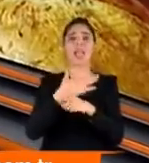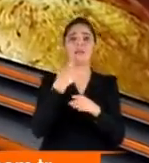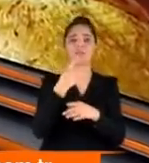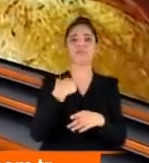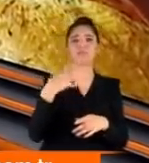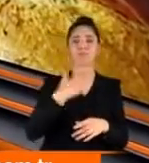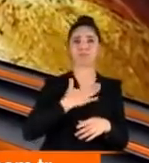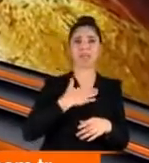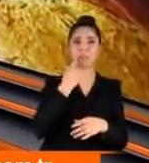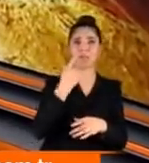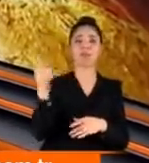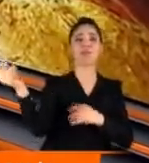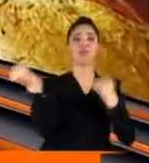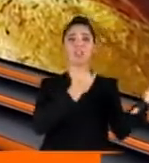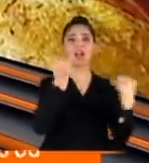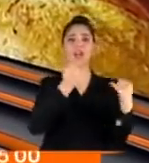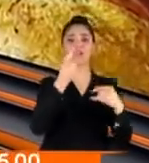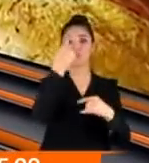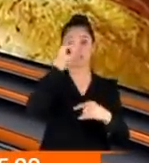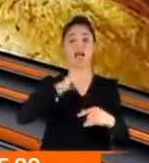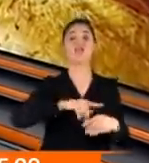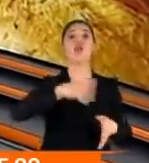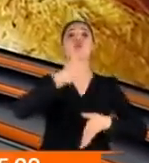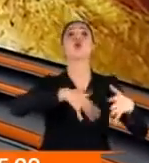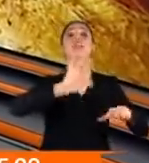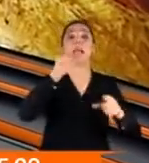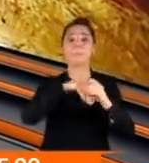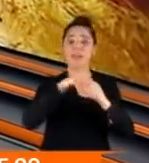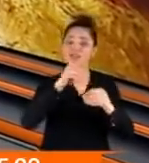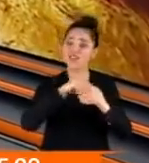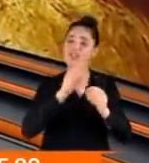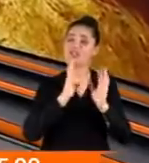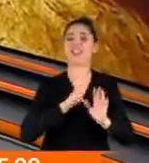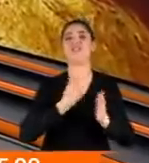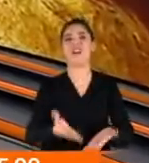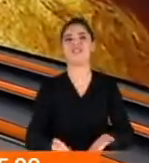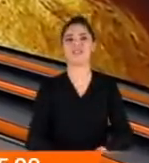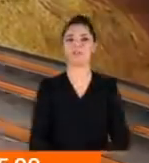Üstelik bu tartışma sadece sokakta değil, meclise de yansımış durumda.